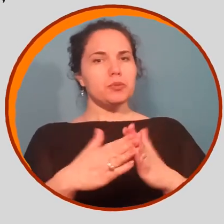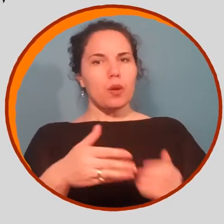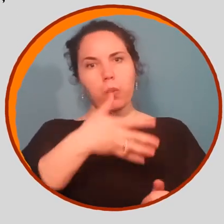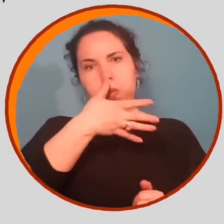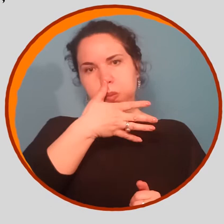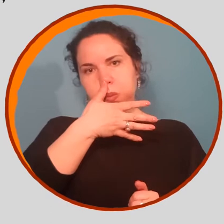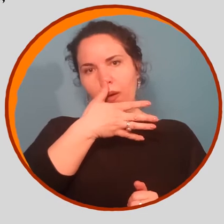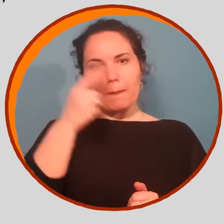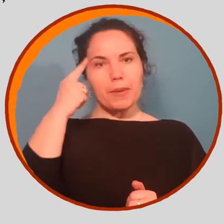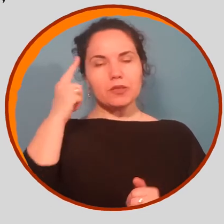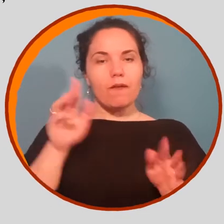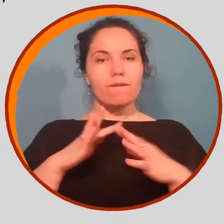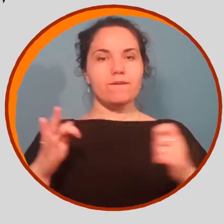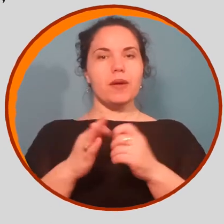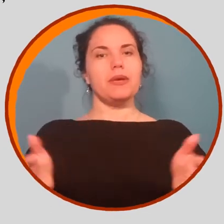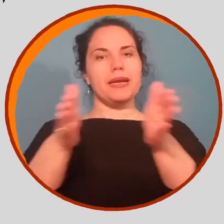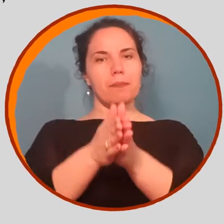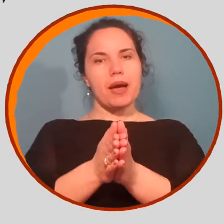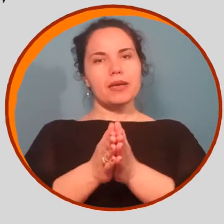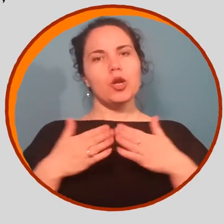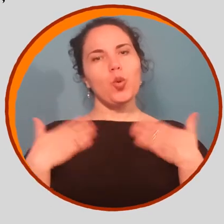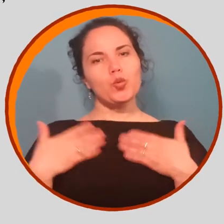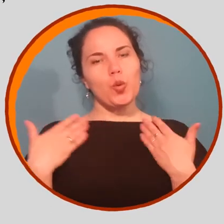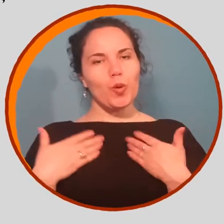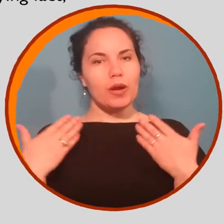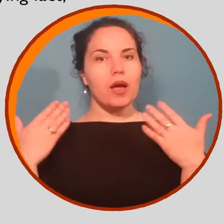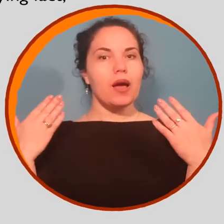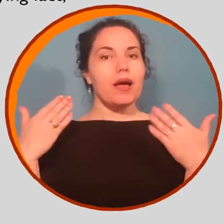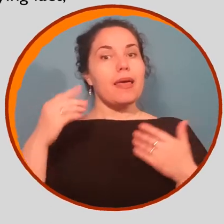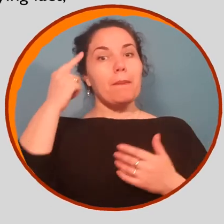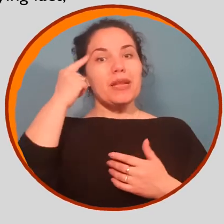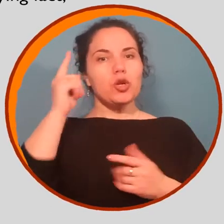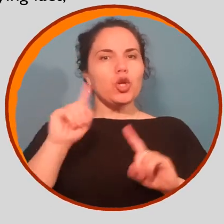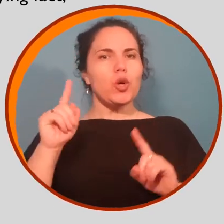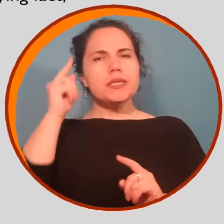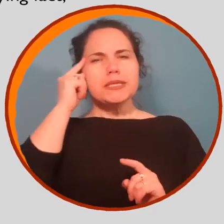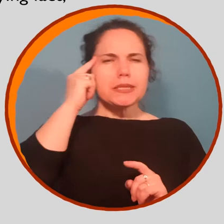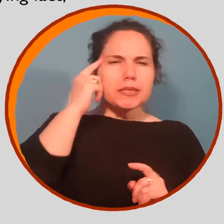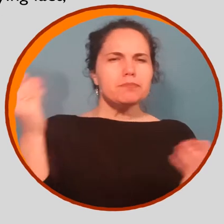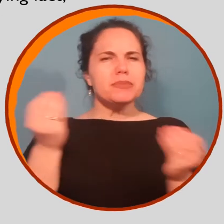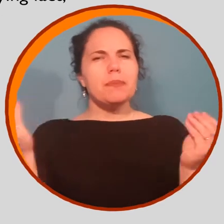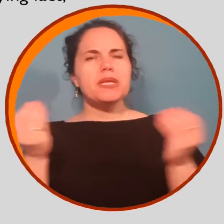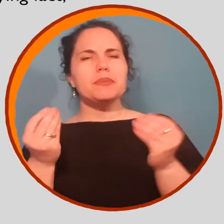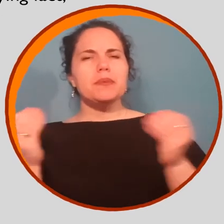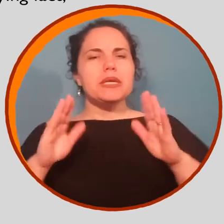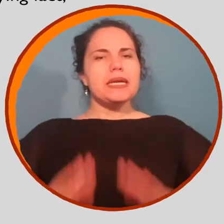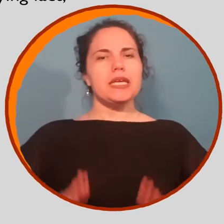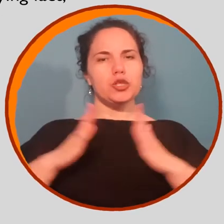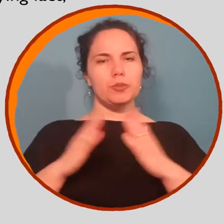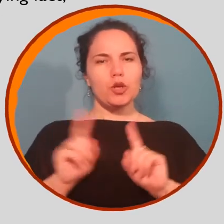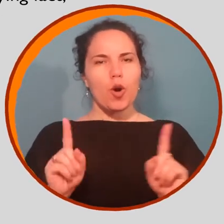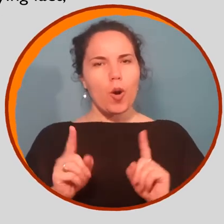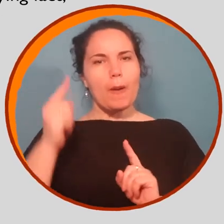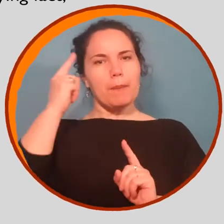një rutinë të shëndetshme, ruan marrëdhënie shumë të mira komunikuese, ndarje ndjenjash me njëri